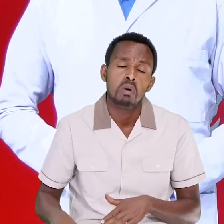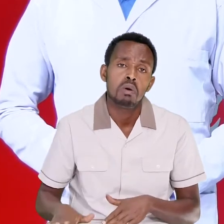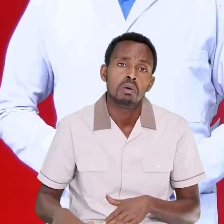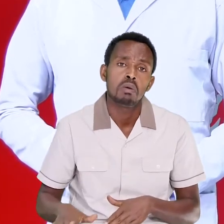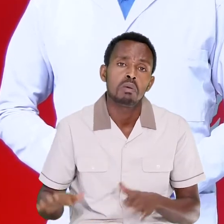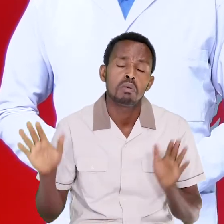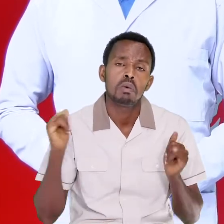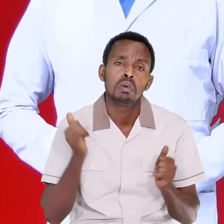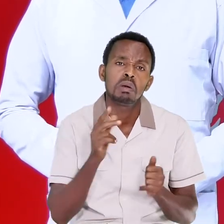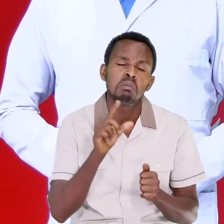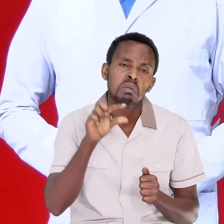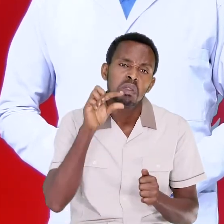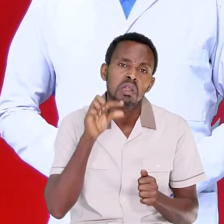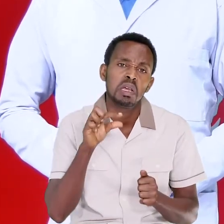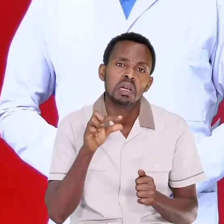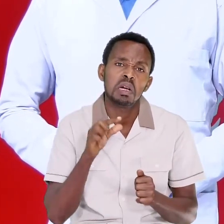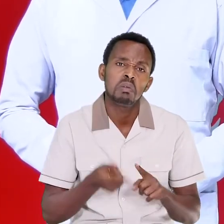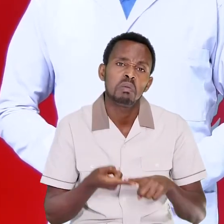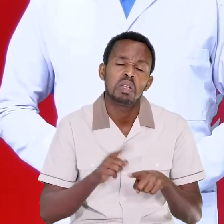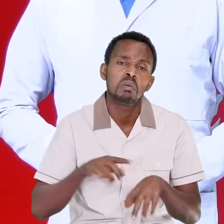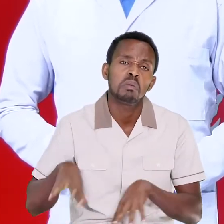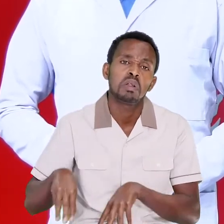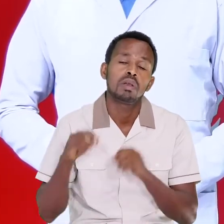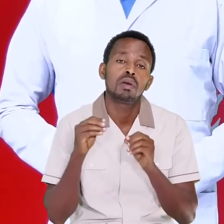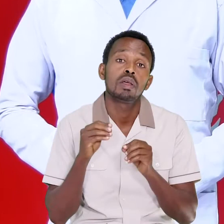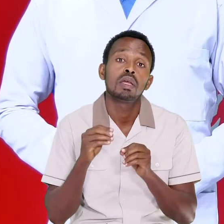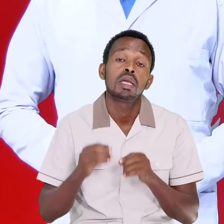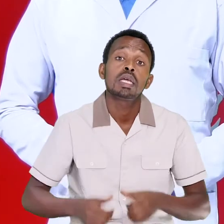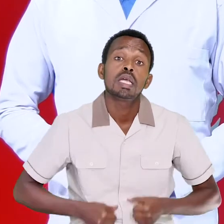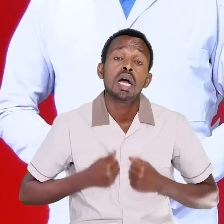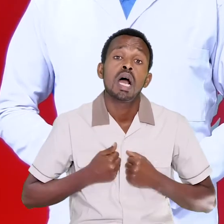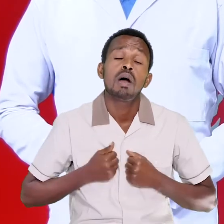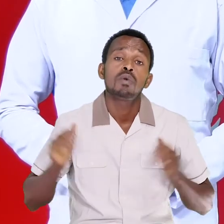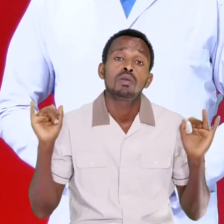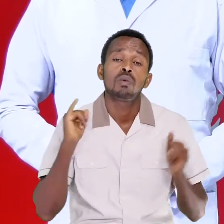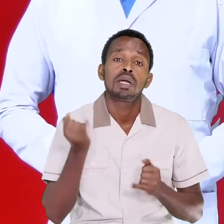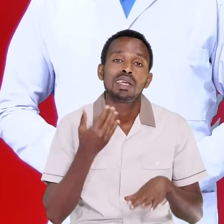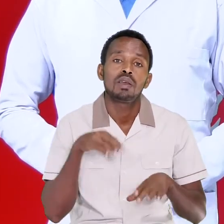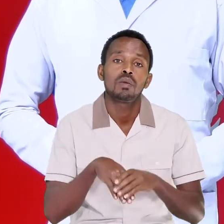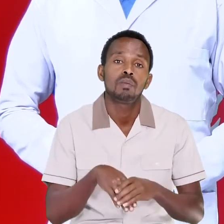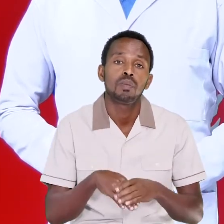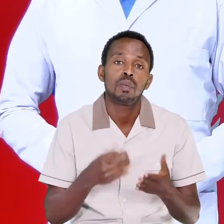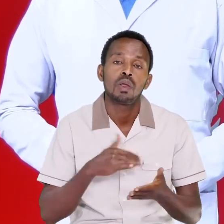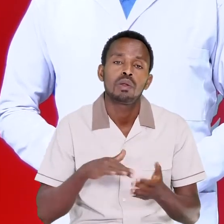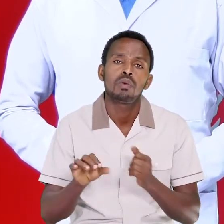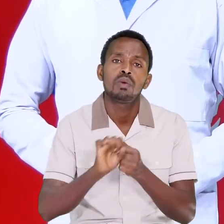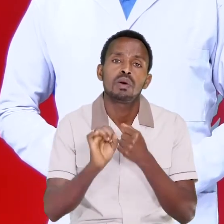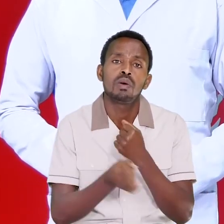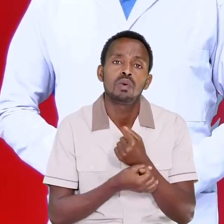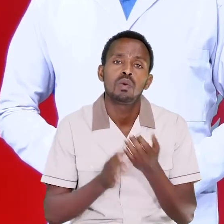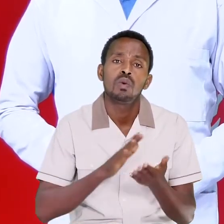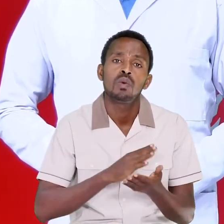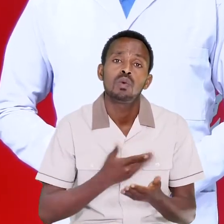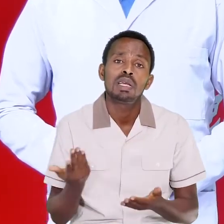of deebisa. Kanaaf egaa barattoota qaamolee ijoo biraa keessaa dubbisa sana irratti hundaa'uudhaan wanti